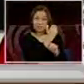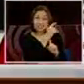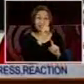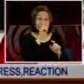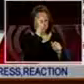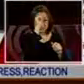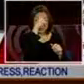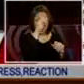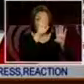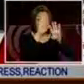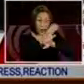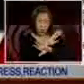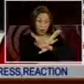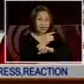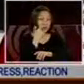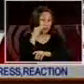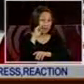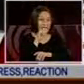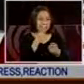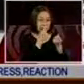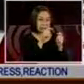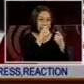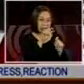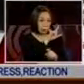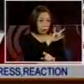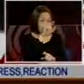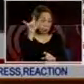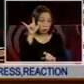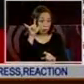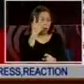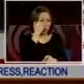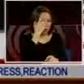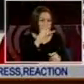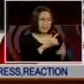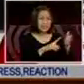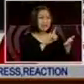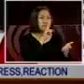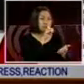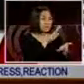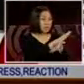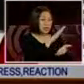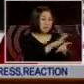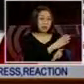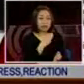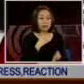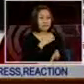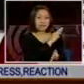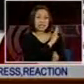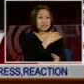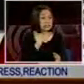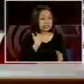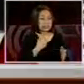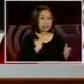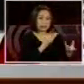na nagtangkang umalis yung dating pangulo, ay dahil nga po wala pang official copy. And then nakita ho natin